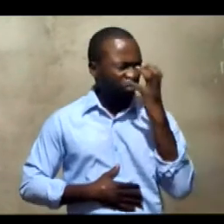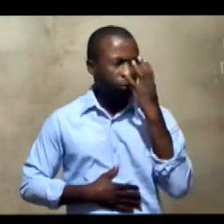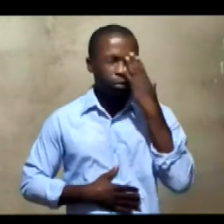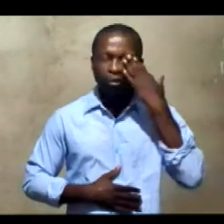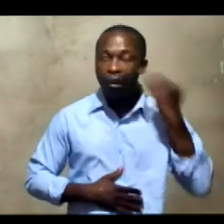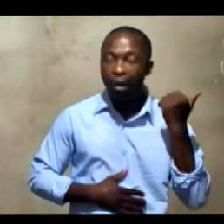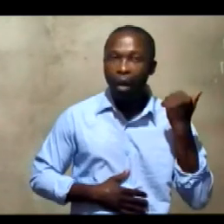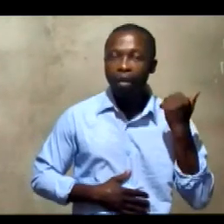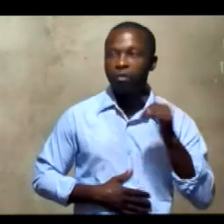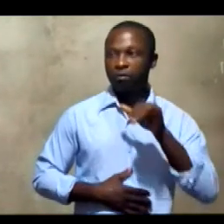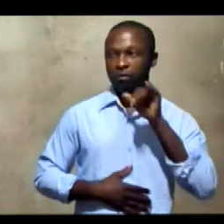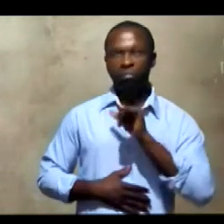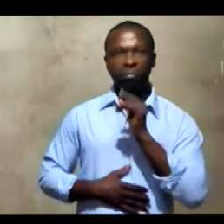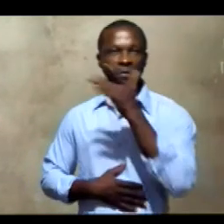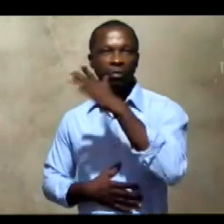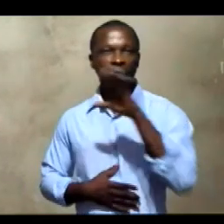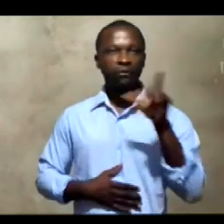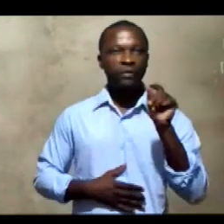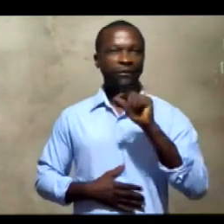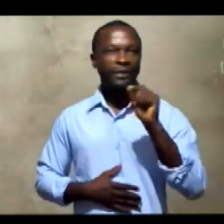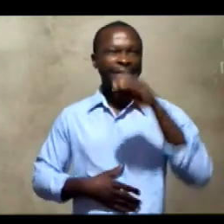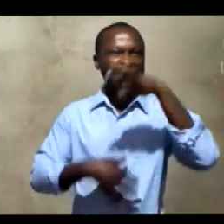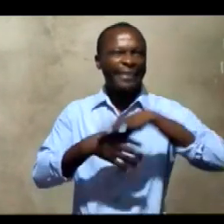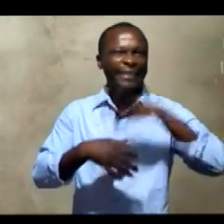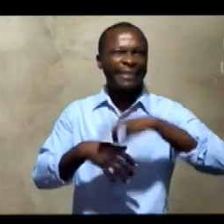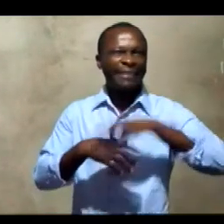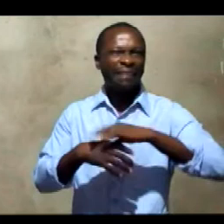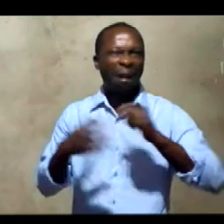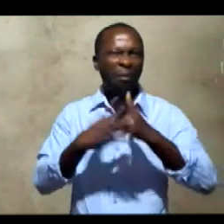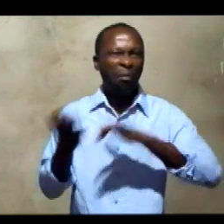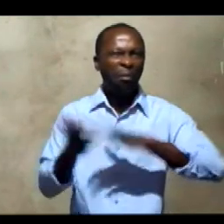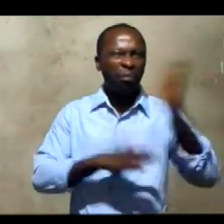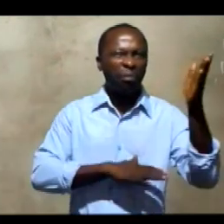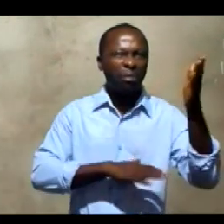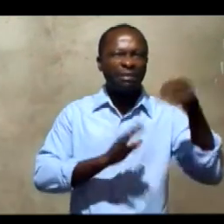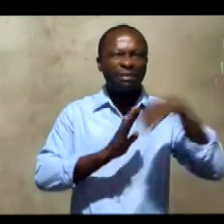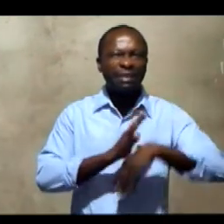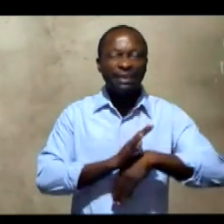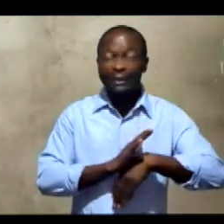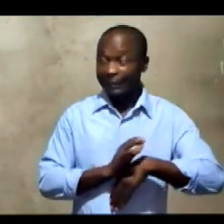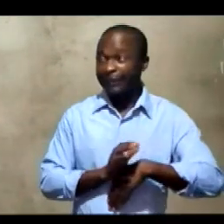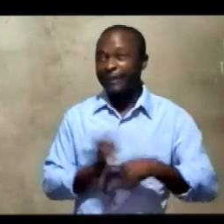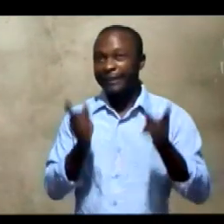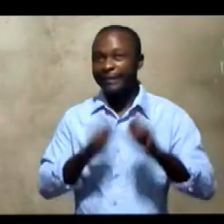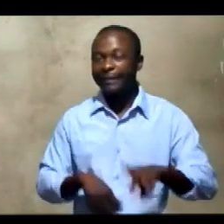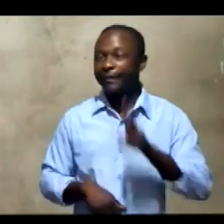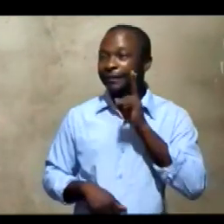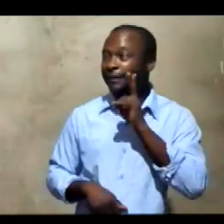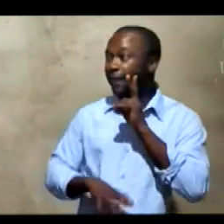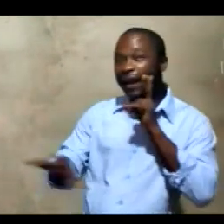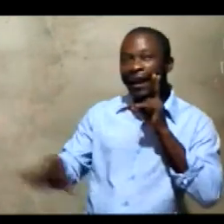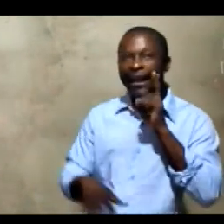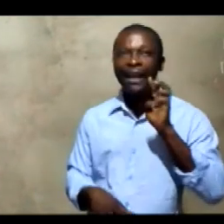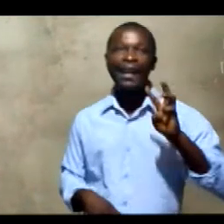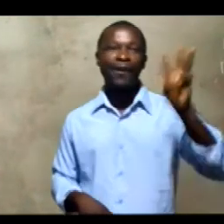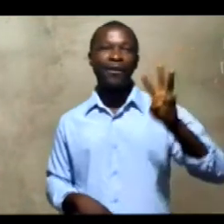échéances électorales de 2020. On fait le point avec Jérôme Narcisse Sobzé. Le membre du conseil de l'ECAM pour la région de